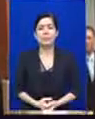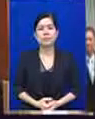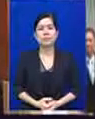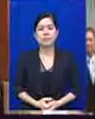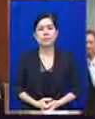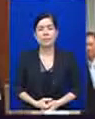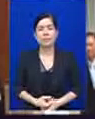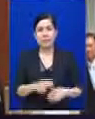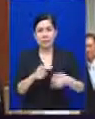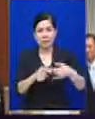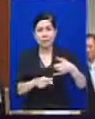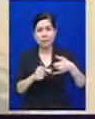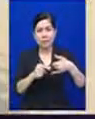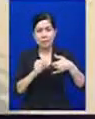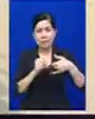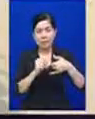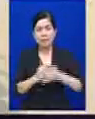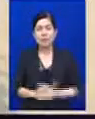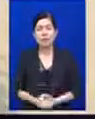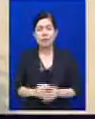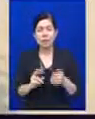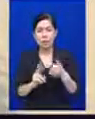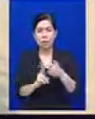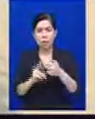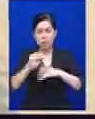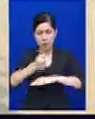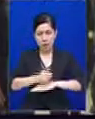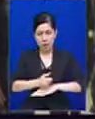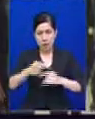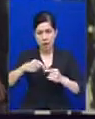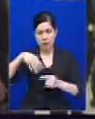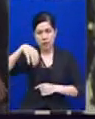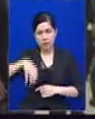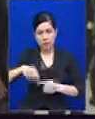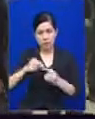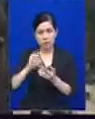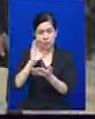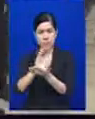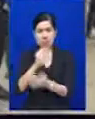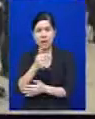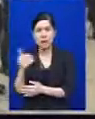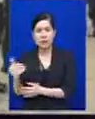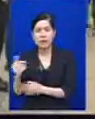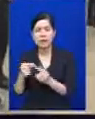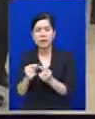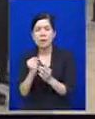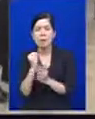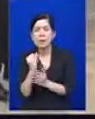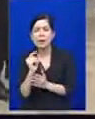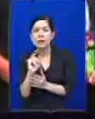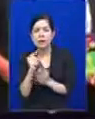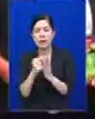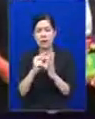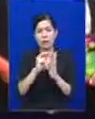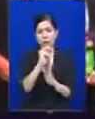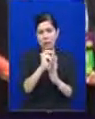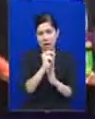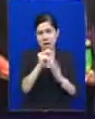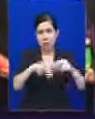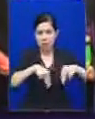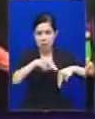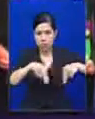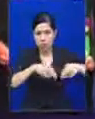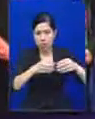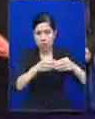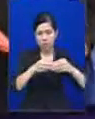พลตำรวจเอกเฉลิมเกียรติศรีวรขานรองผู้บัญชาการตำรวจแห่งชาติได้ลงพื้นที่จังหวัดน่านค่ะตรวจเยี่ยมกำลังพลพร้อมปล่อย